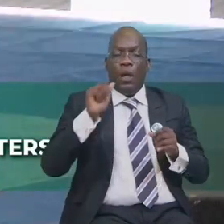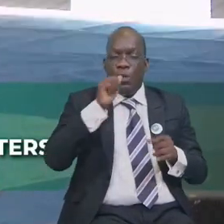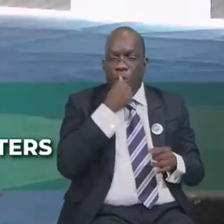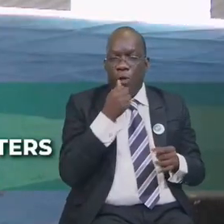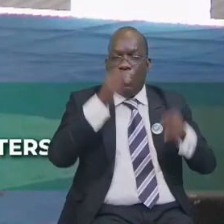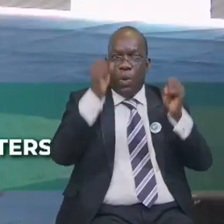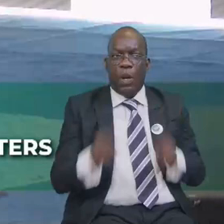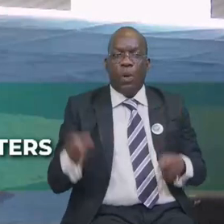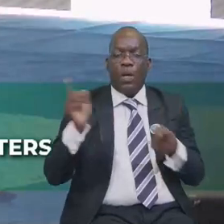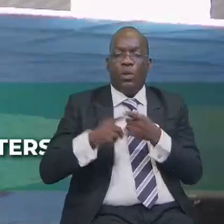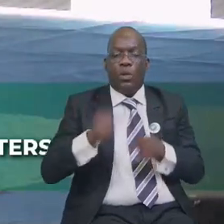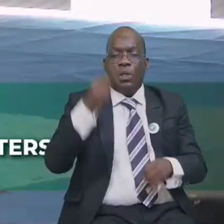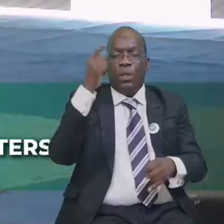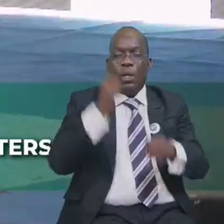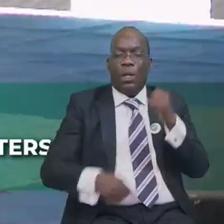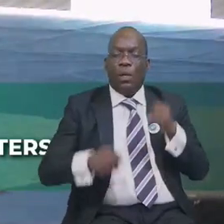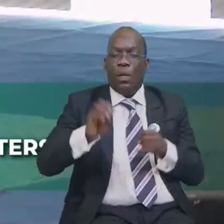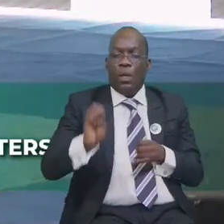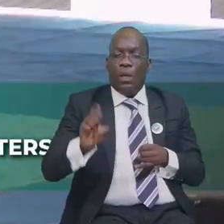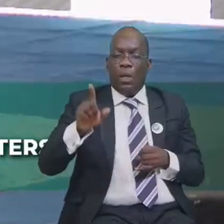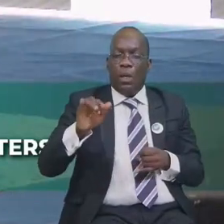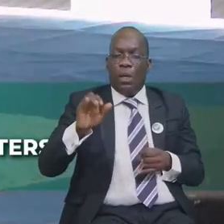puissance durable jusqu'à la fin.